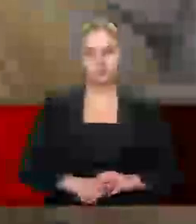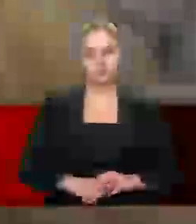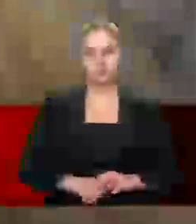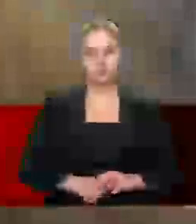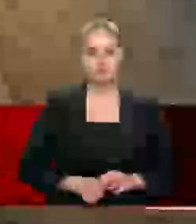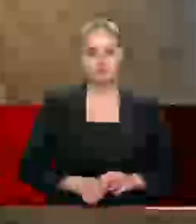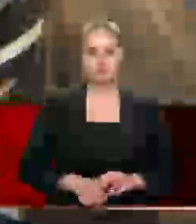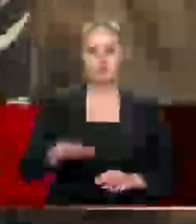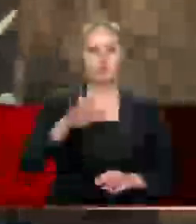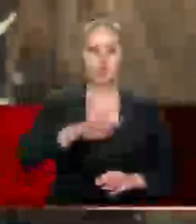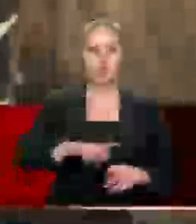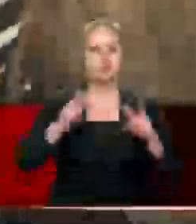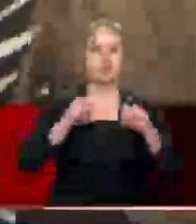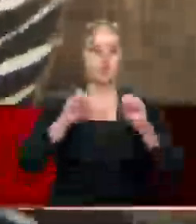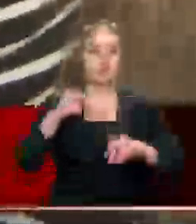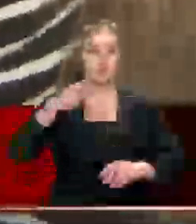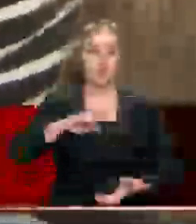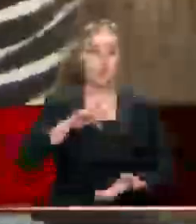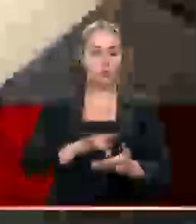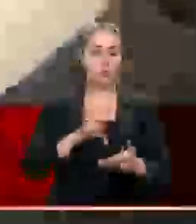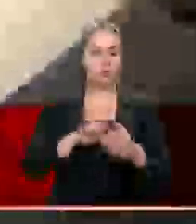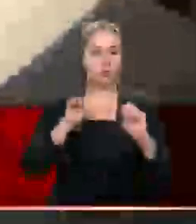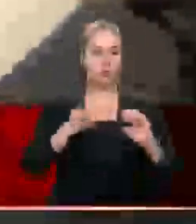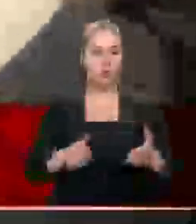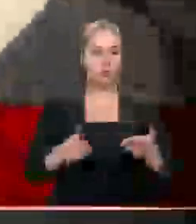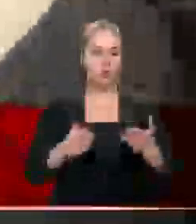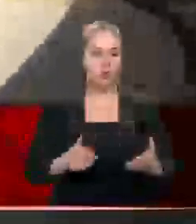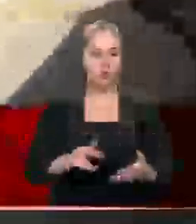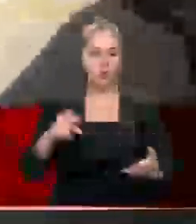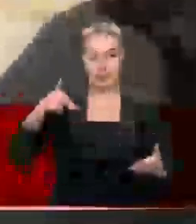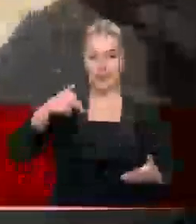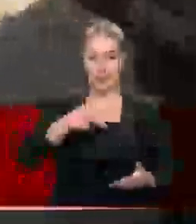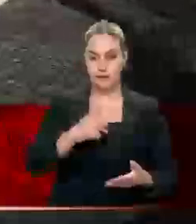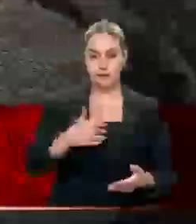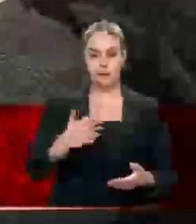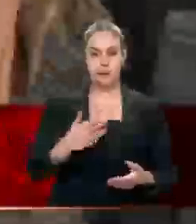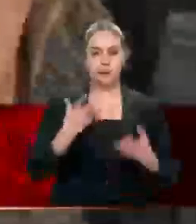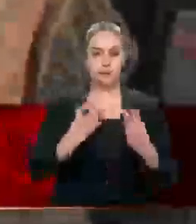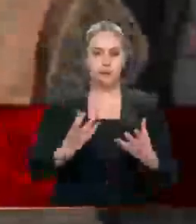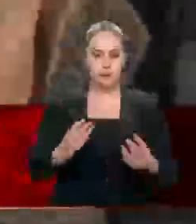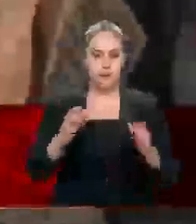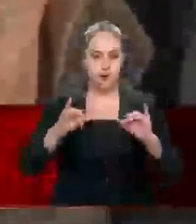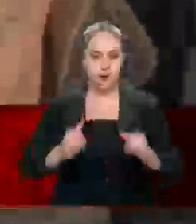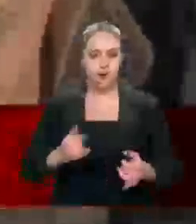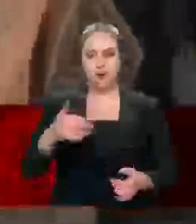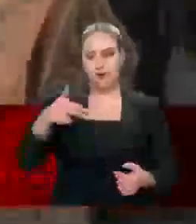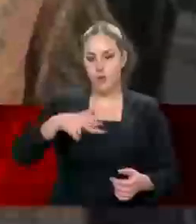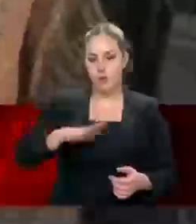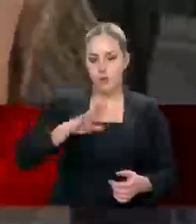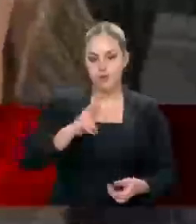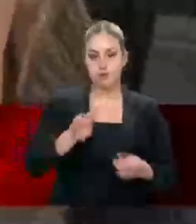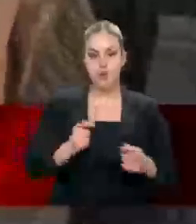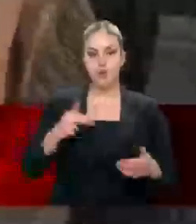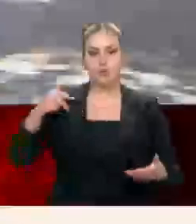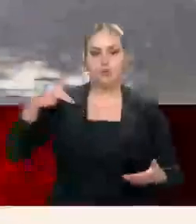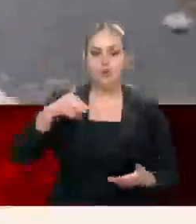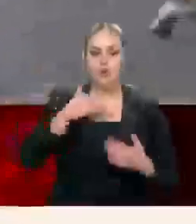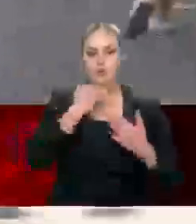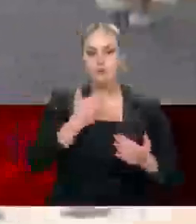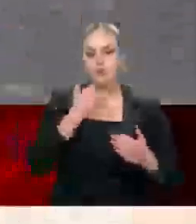Her yere bırakıyorlar. Yolun ortasına dahi bırakıyorlar. Zaten kaldırımlar ana baba günü. Yoldan geçemiyoruz. Kaldırımdan